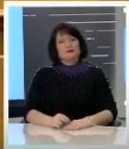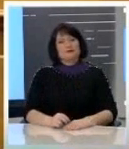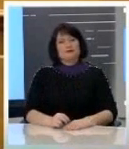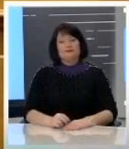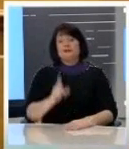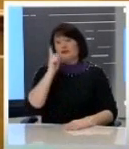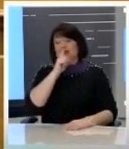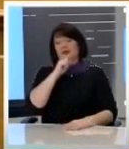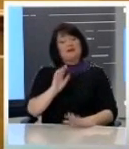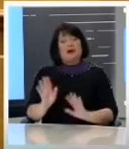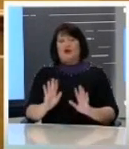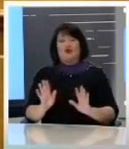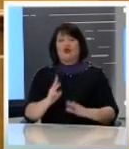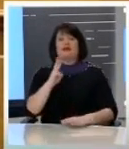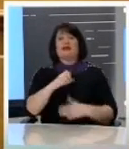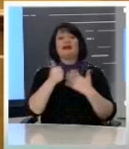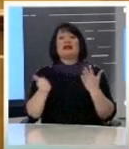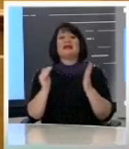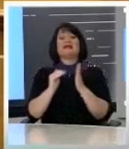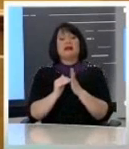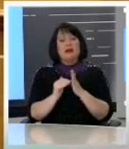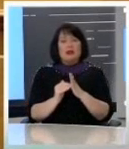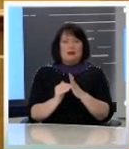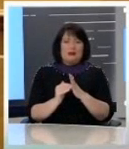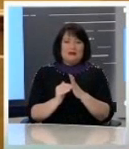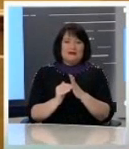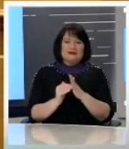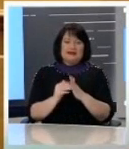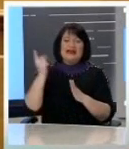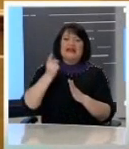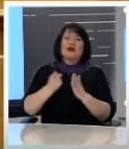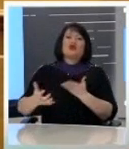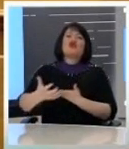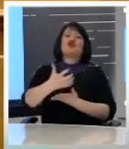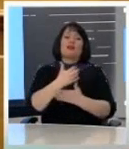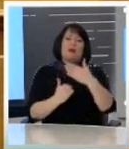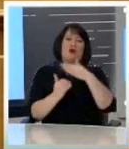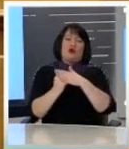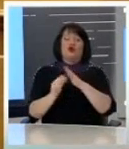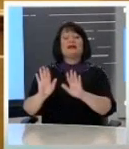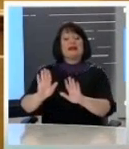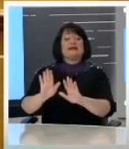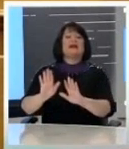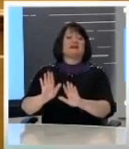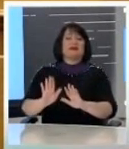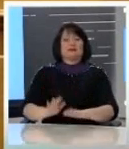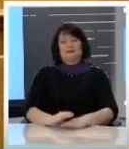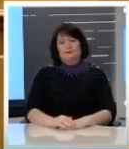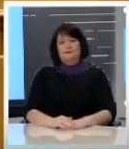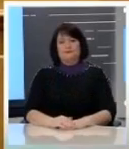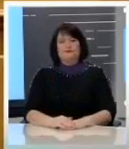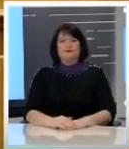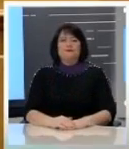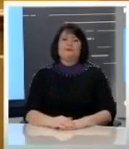Όχι, όχι, δεν λέω κανένα ψέμα. 36.000 είναι το εισοδηματικό κριτήριο. Ήσυχα. Ναι, ναι, εντάξει.